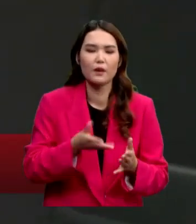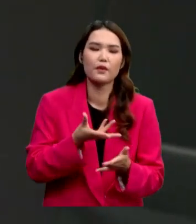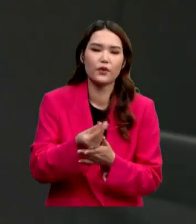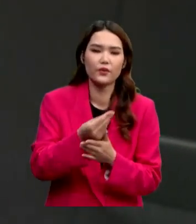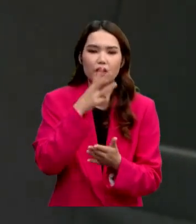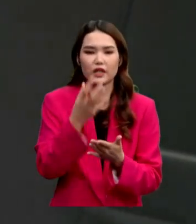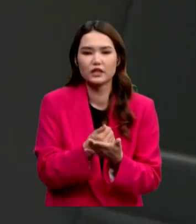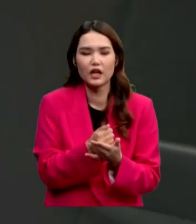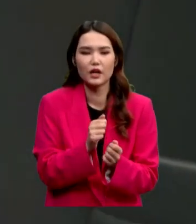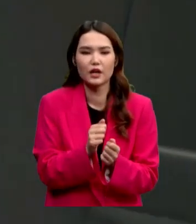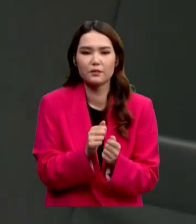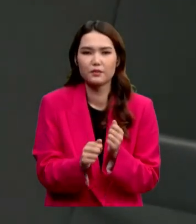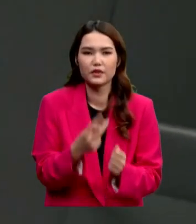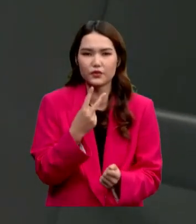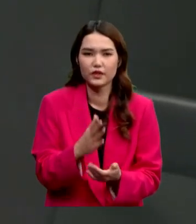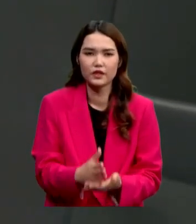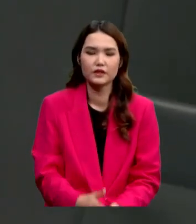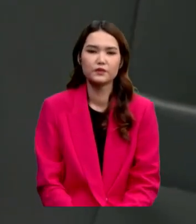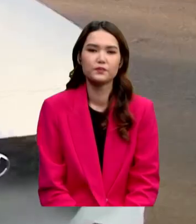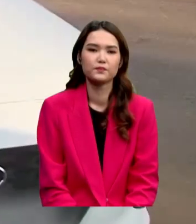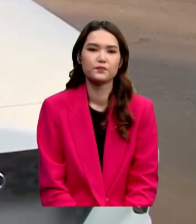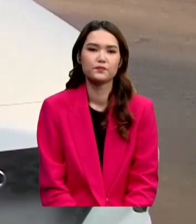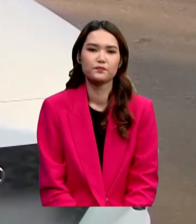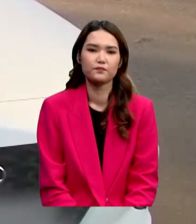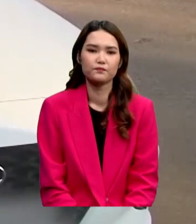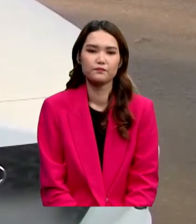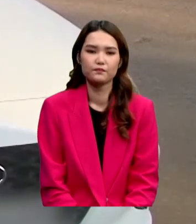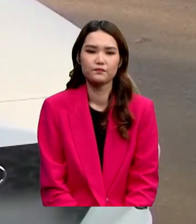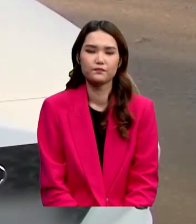налоги и жить спокойно. Ержан Утепкалиев, Данияр Кейікбаев, Атамекен Бизнес.